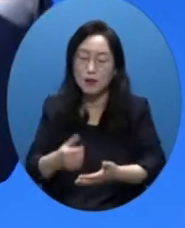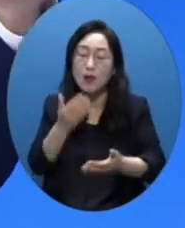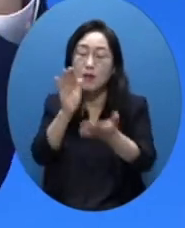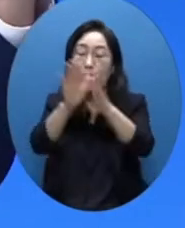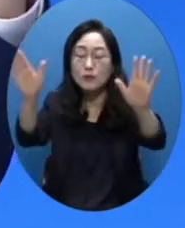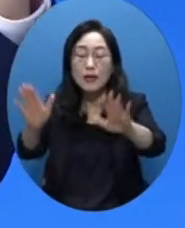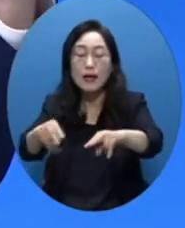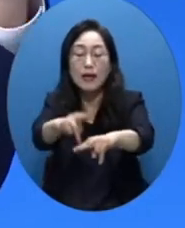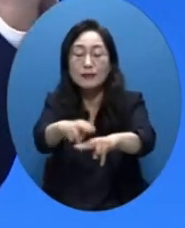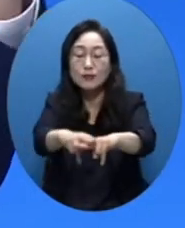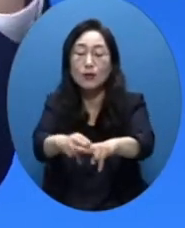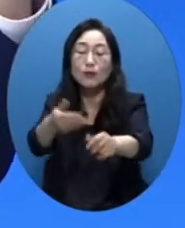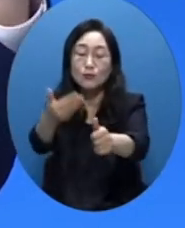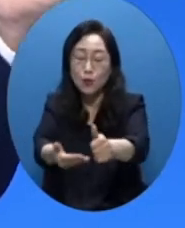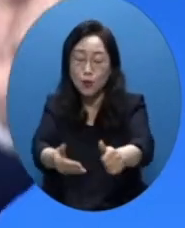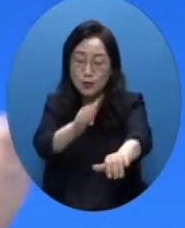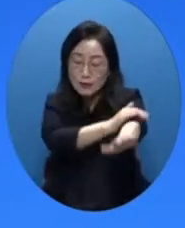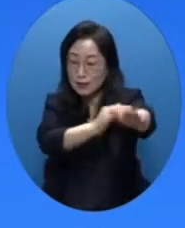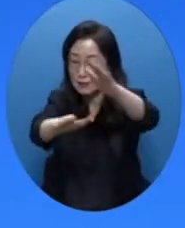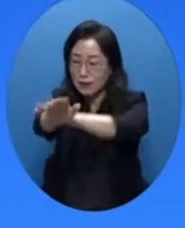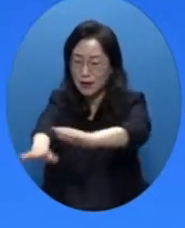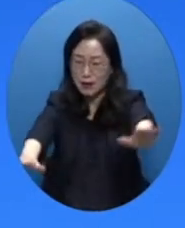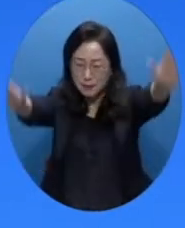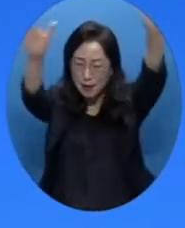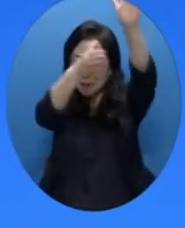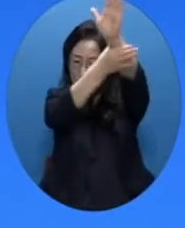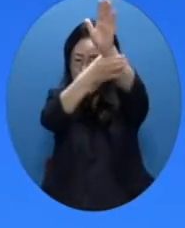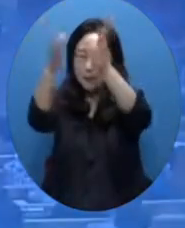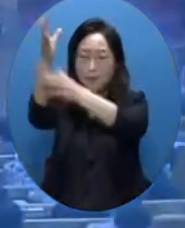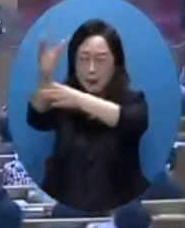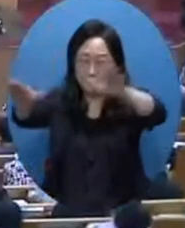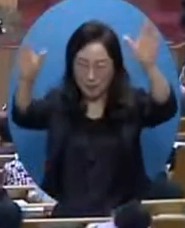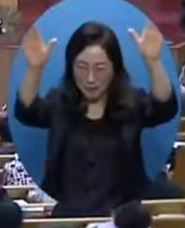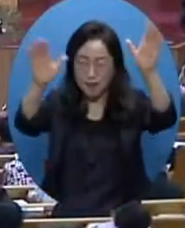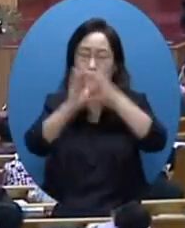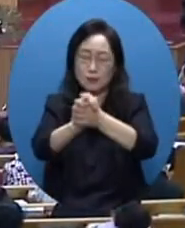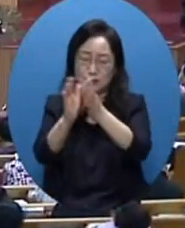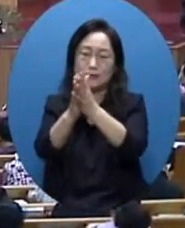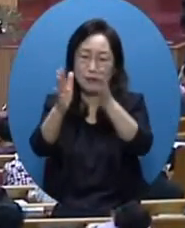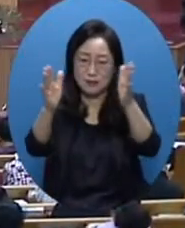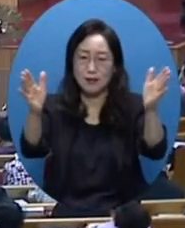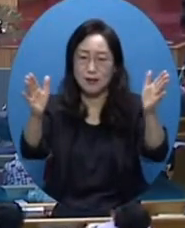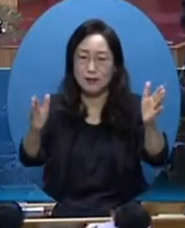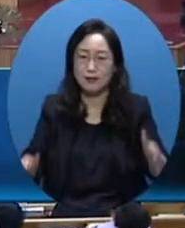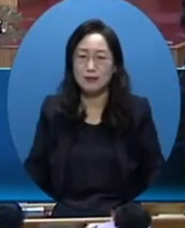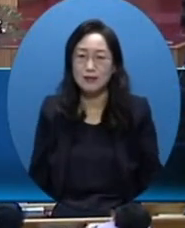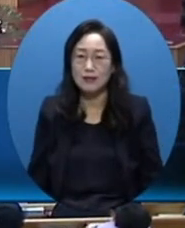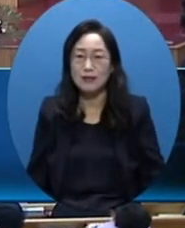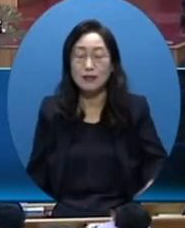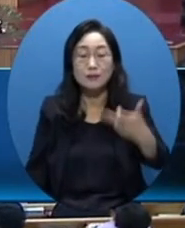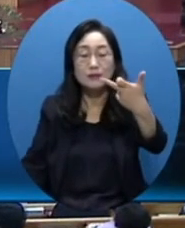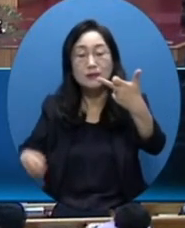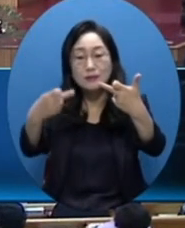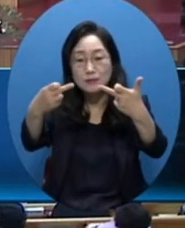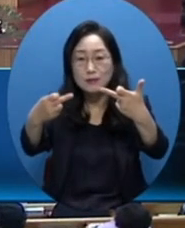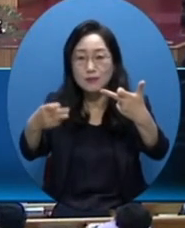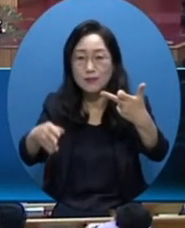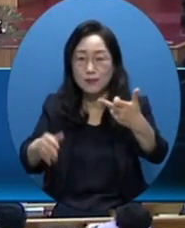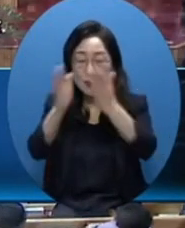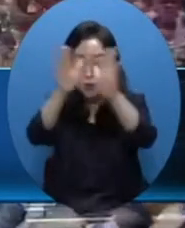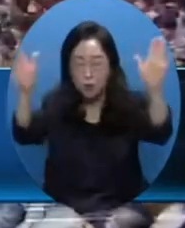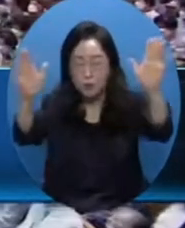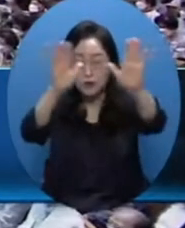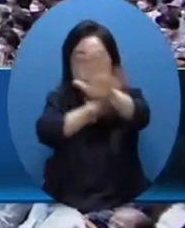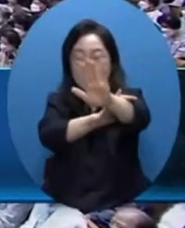아론과 우리 팔을 잡고 같이 기도하기 시작했습니다. 12절 13절입니다. 모세의